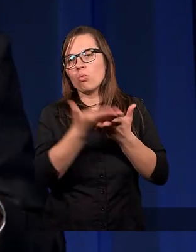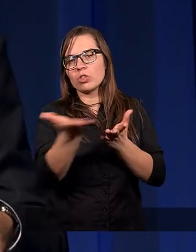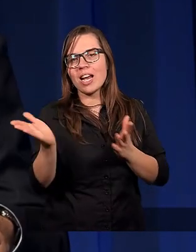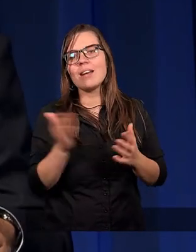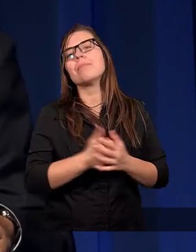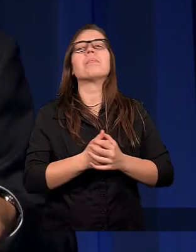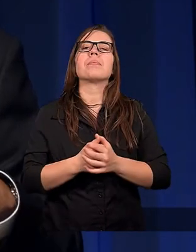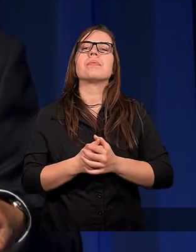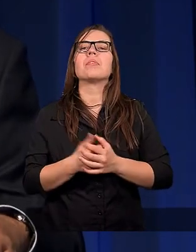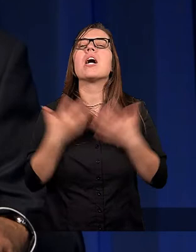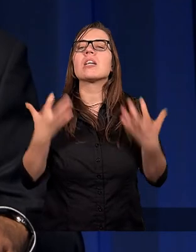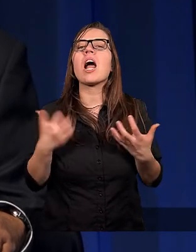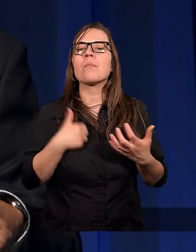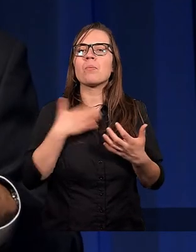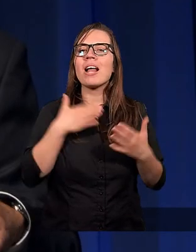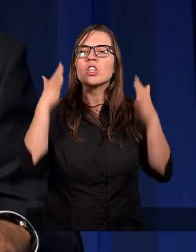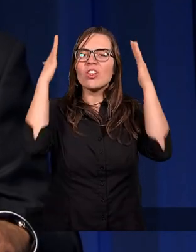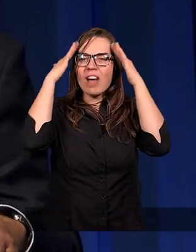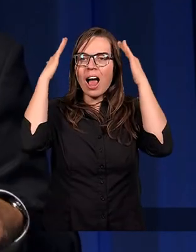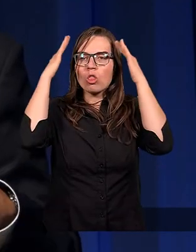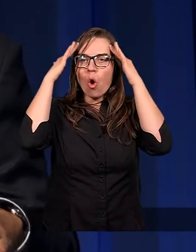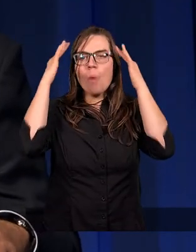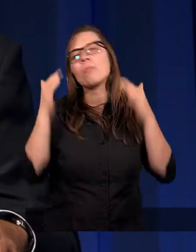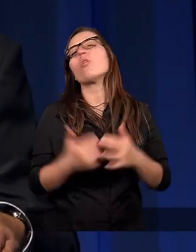Ale żebyśmy mieli świadomość